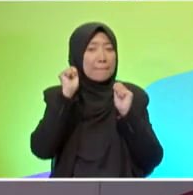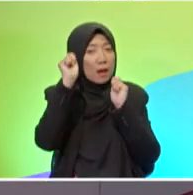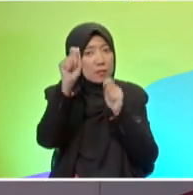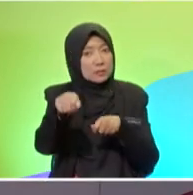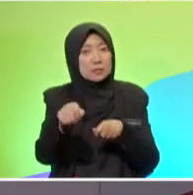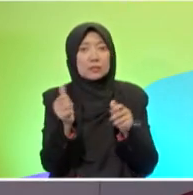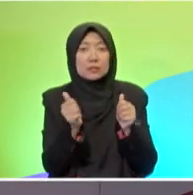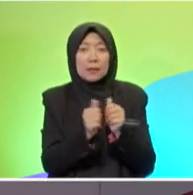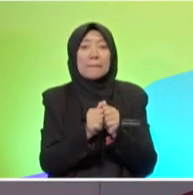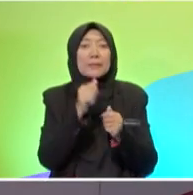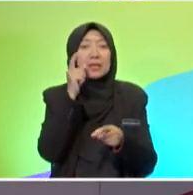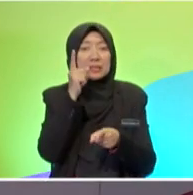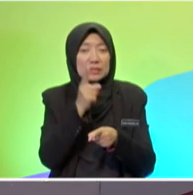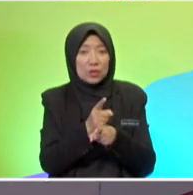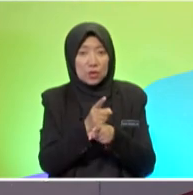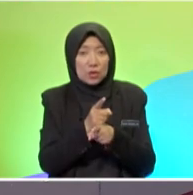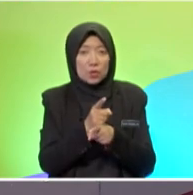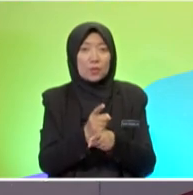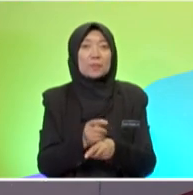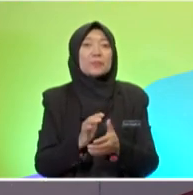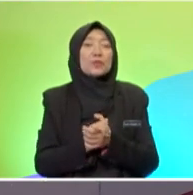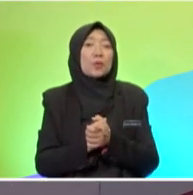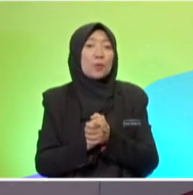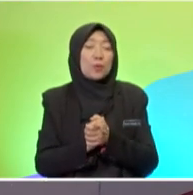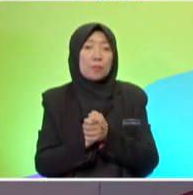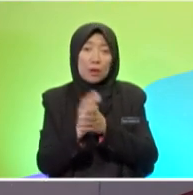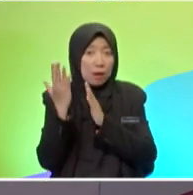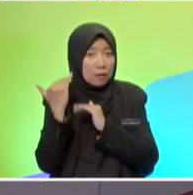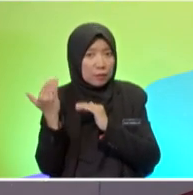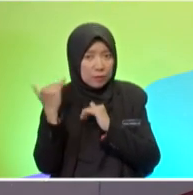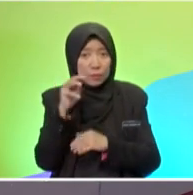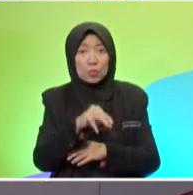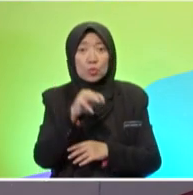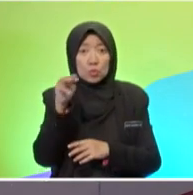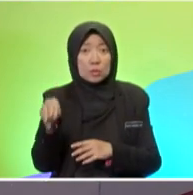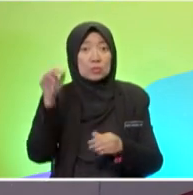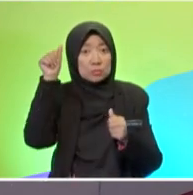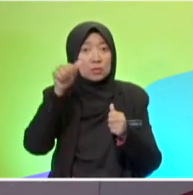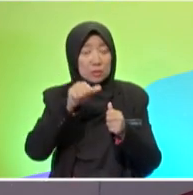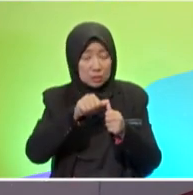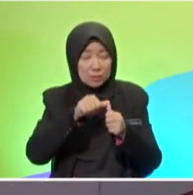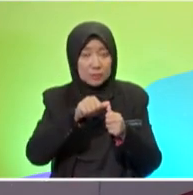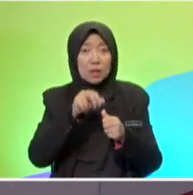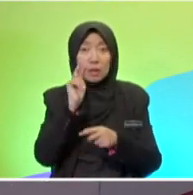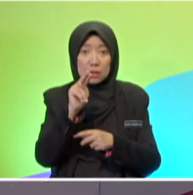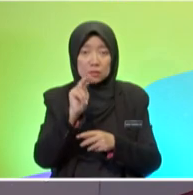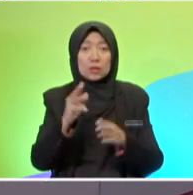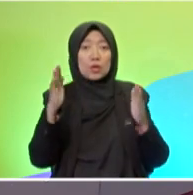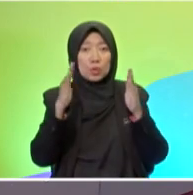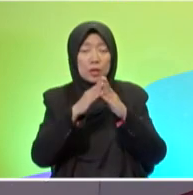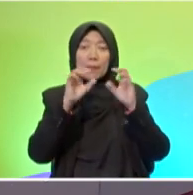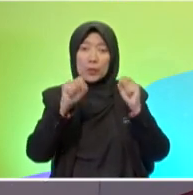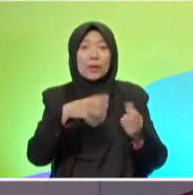dengan betul. Tahniah. Cikgu harap murid-murid cikgu juga macam gitu. Nanti kat rumah boleh